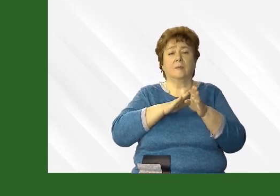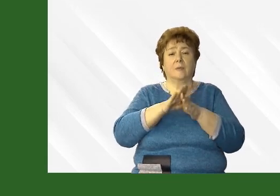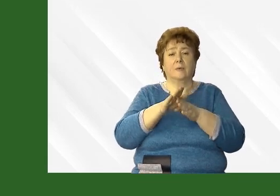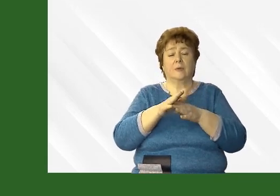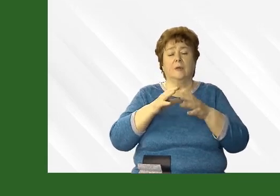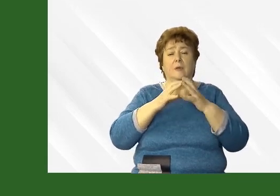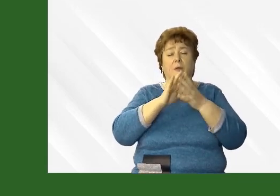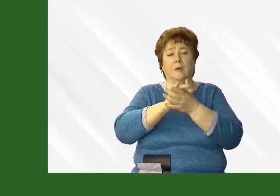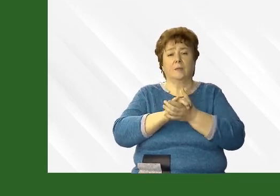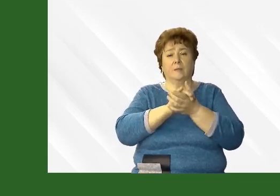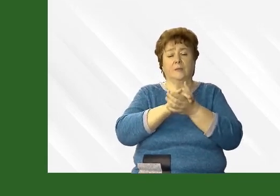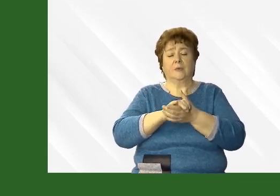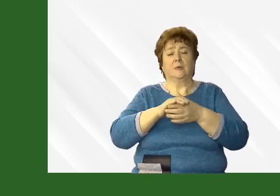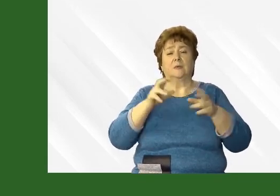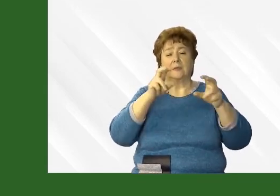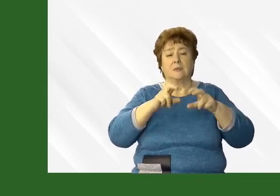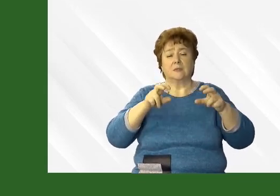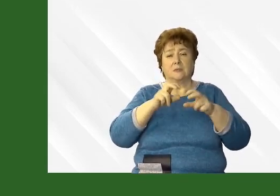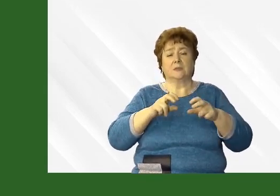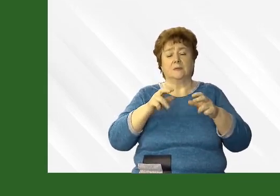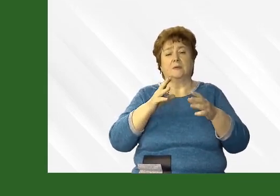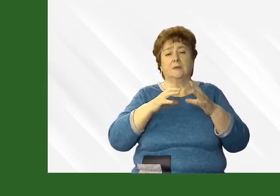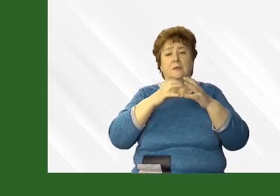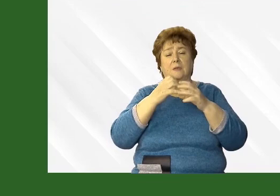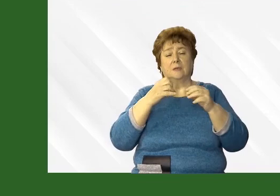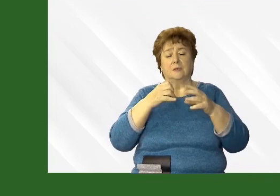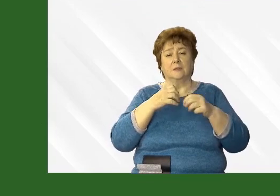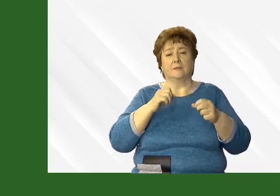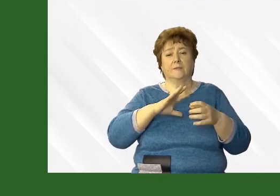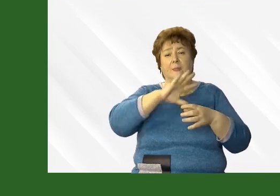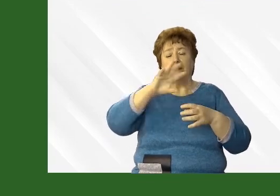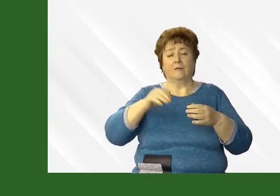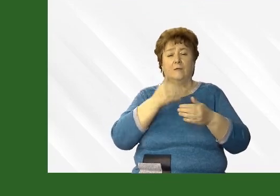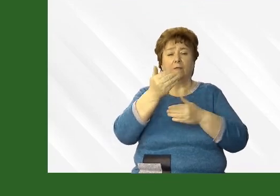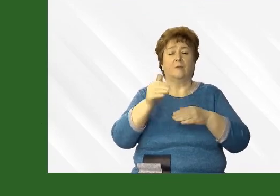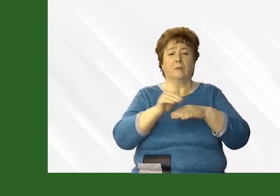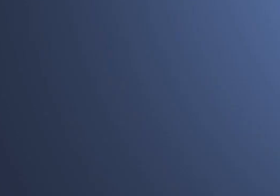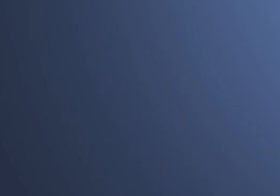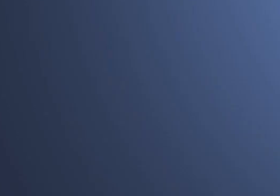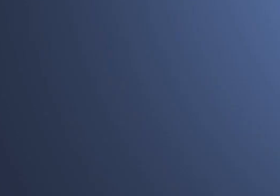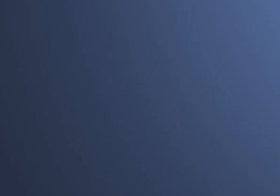проводятся мирные исследования жизни на Земле. Всего хорошего!